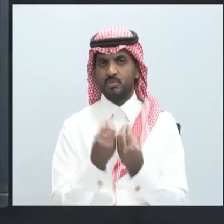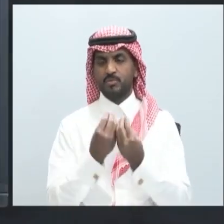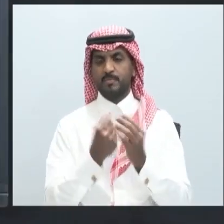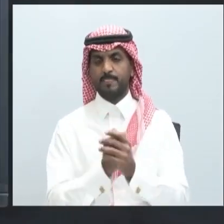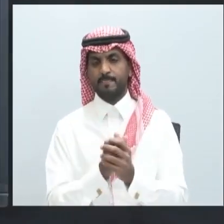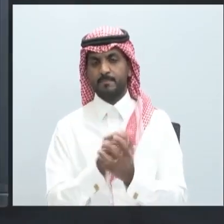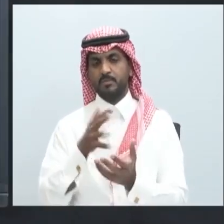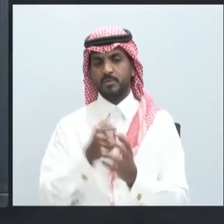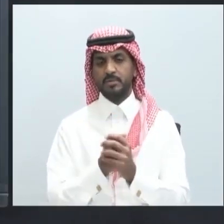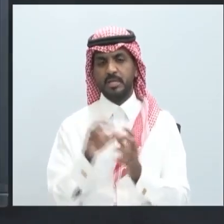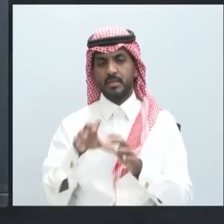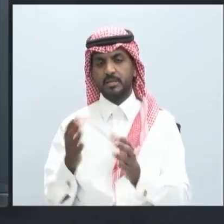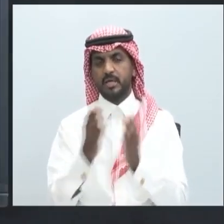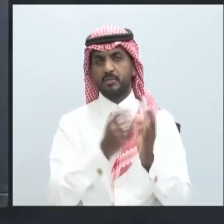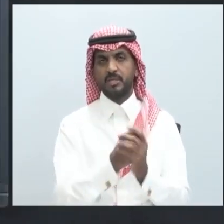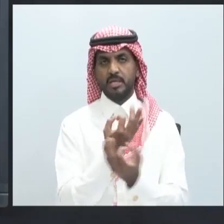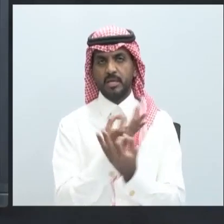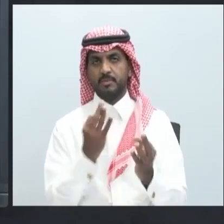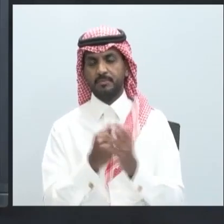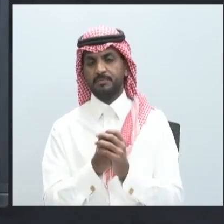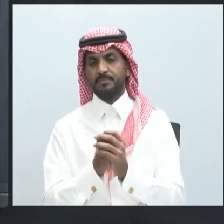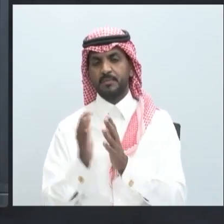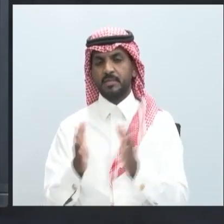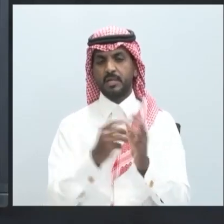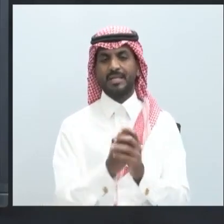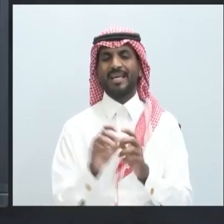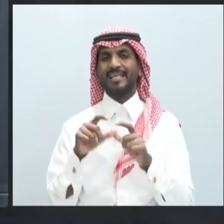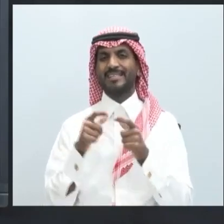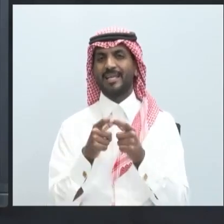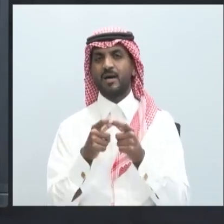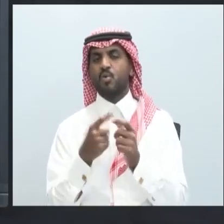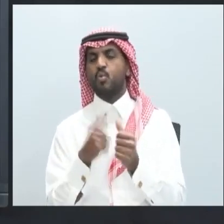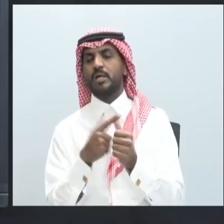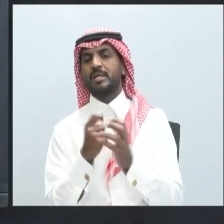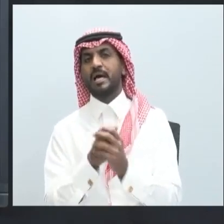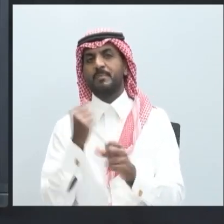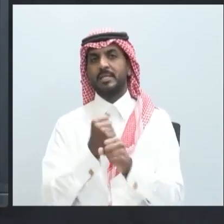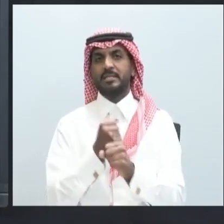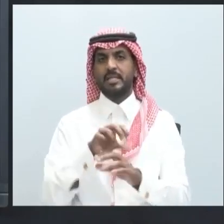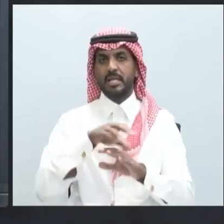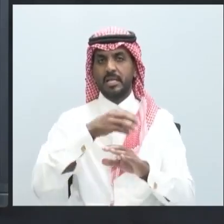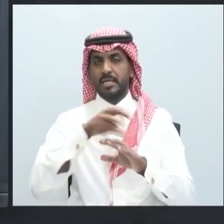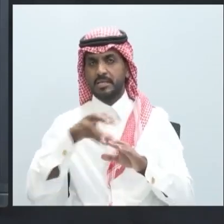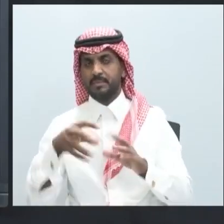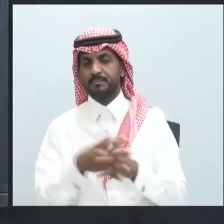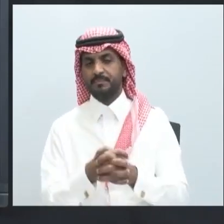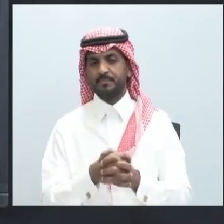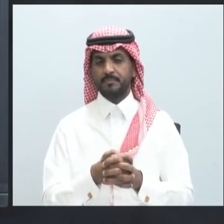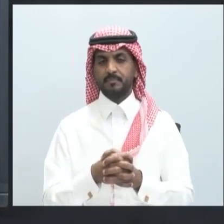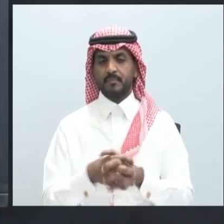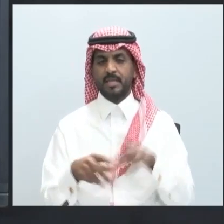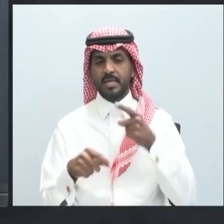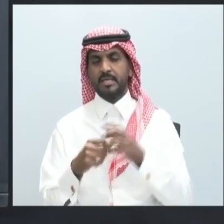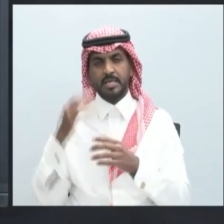البعض من الممكن ان تنتقل بشكل كامل ان تنتقل كقطعه واحده خلال عمليه الانقسام ومثل ما ذكرت لكم